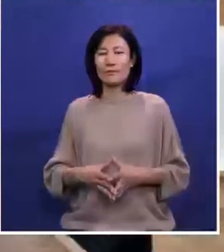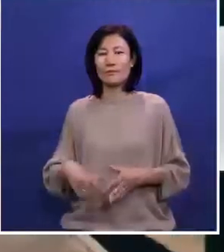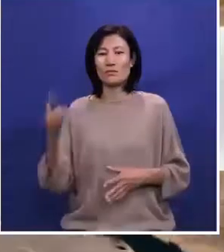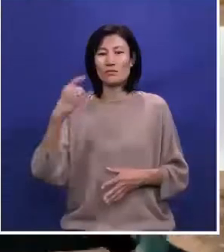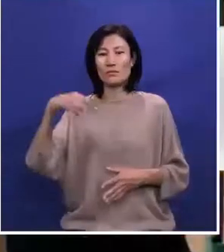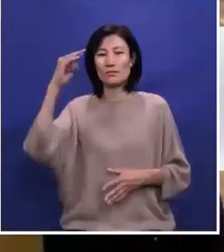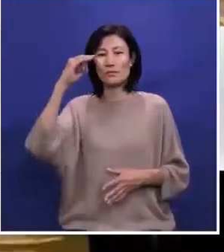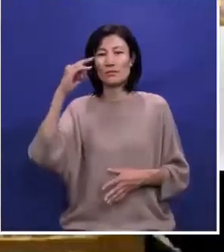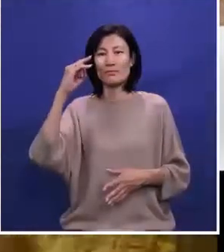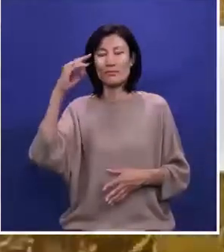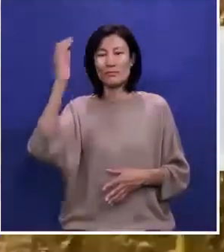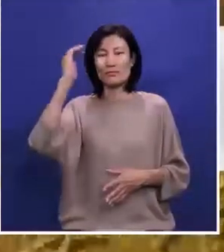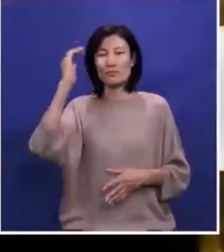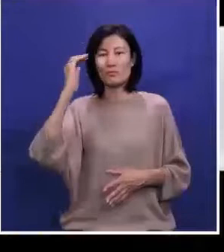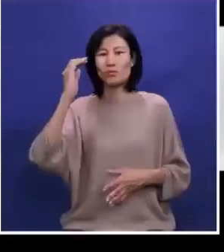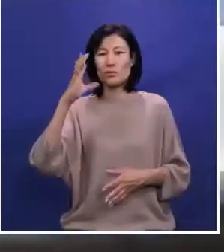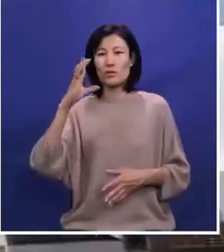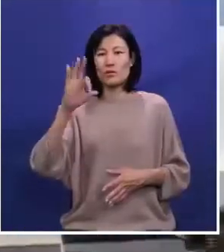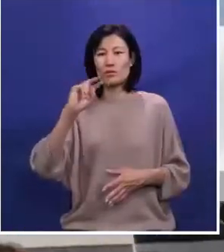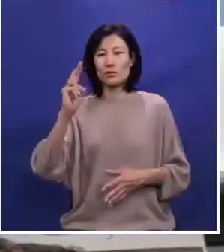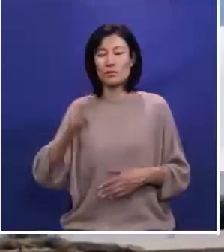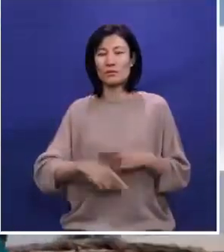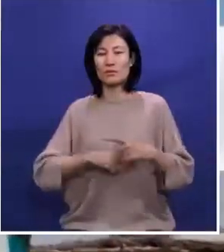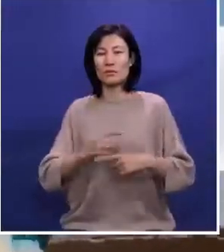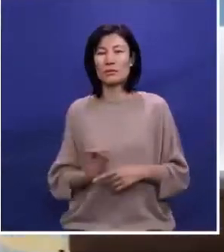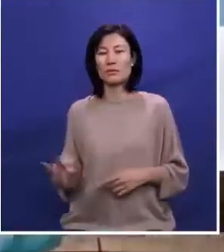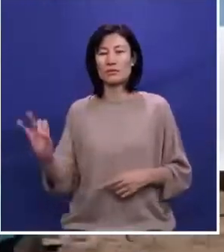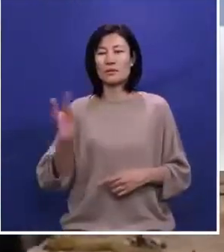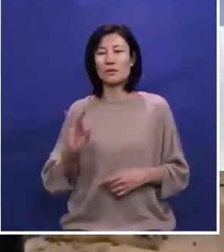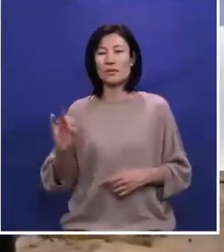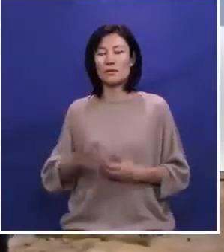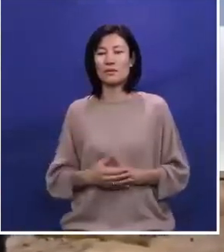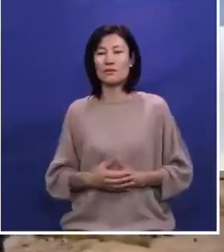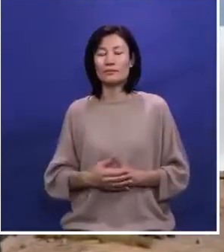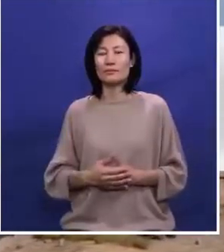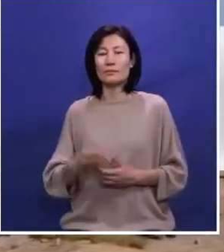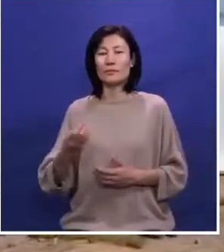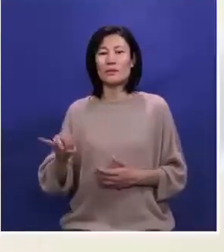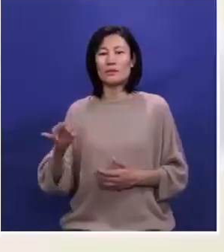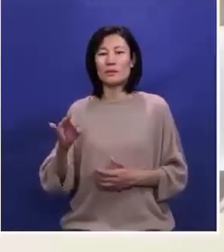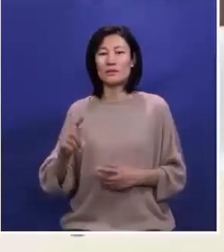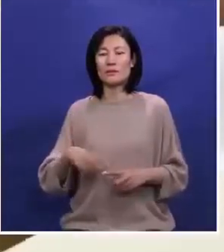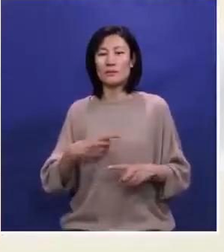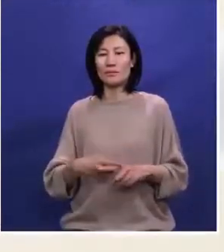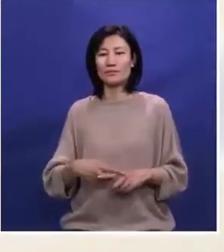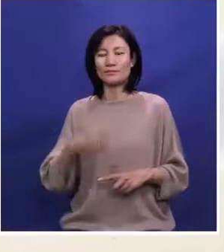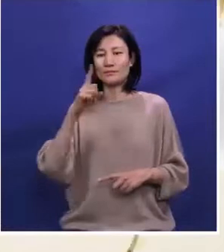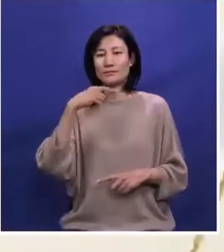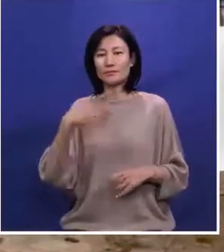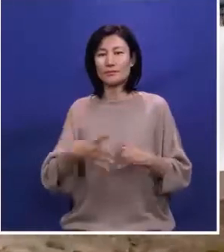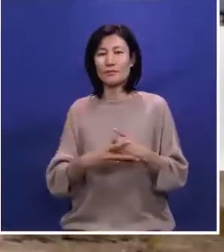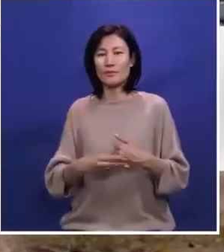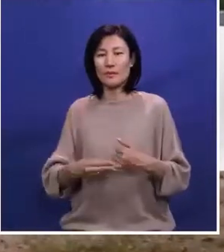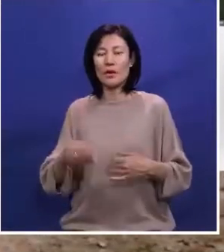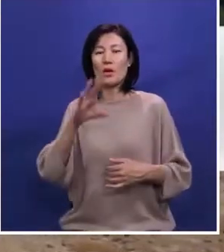Қазақ қандығының қара шаңырағы болған Созақ өлкесі ел тарихының тылсым сырын шертетін теріскей. Әулелі әмбелі жерлер